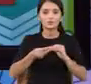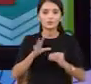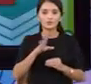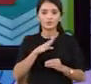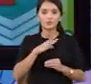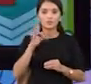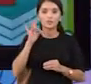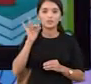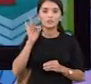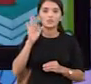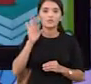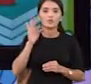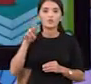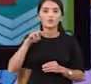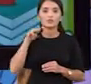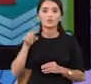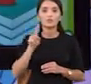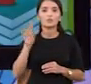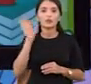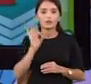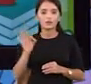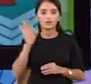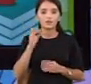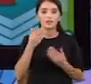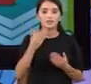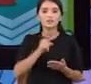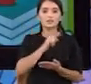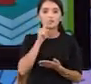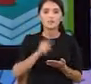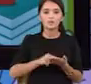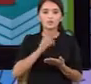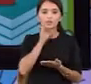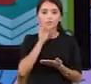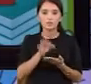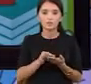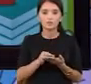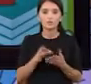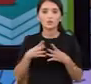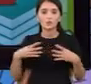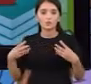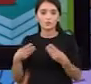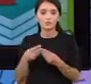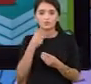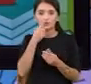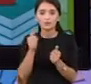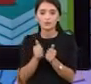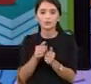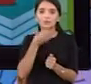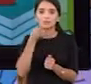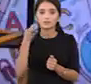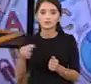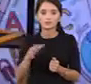chiqardingiz? Rivoyat nima haqida ekan? Siz savollarga javoblarni o'z yaqinlaringizga aytib